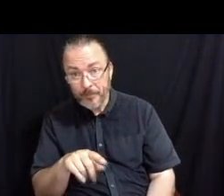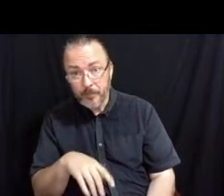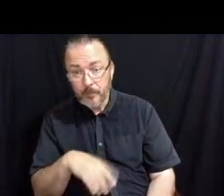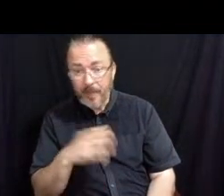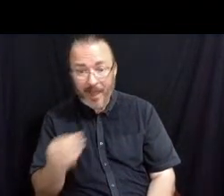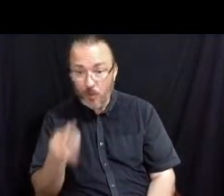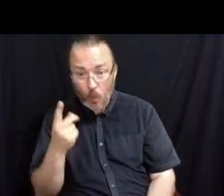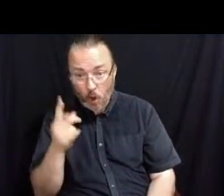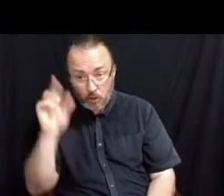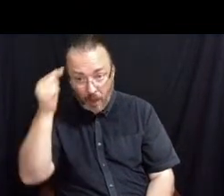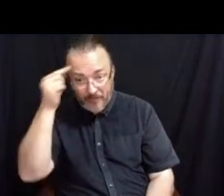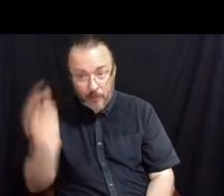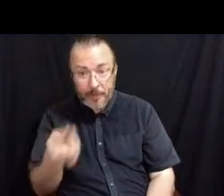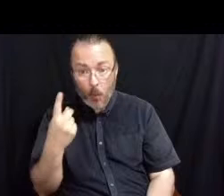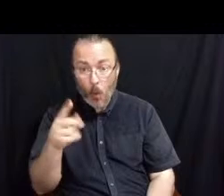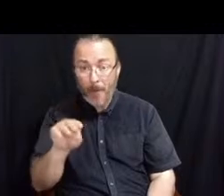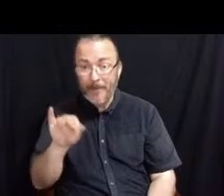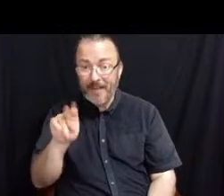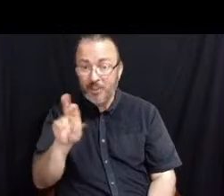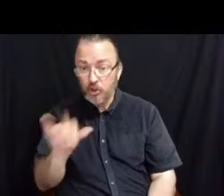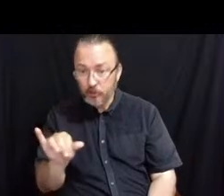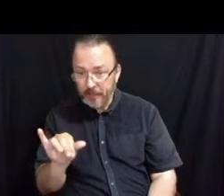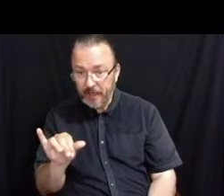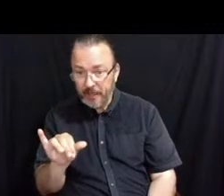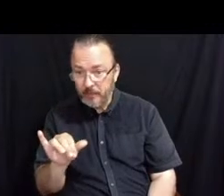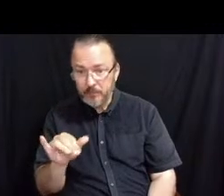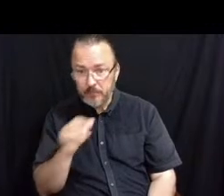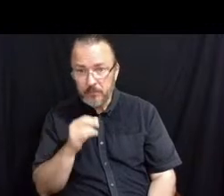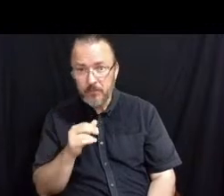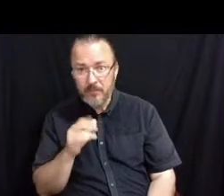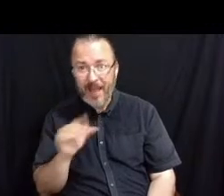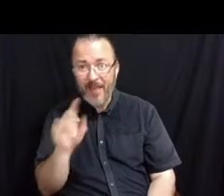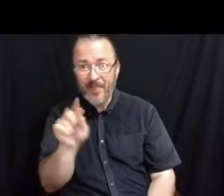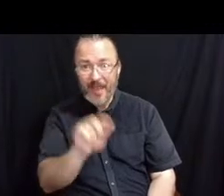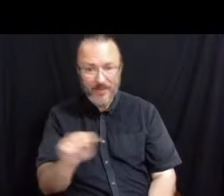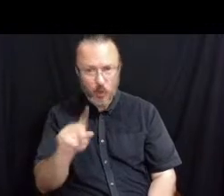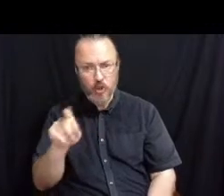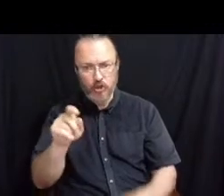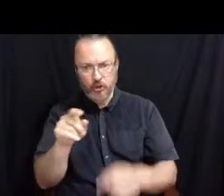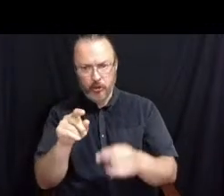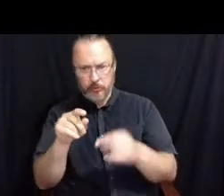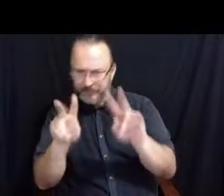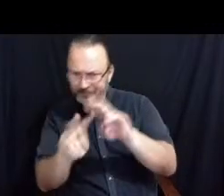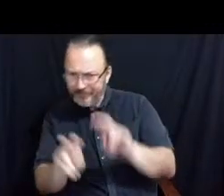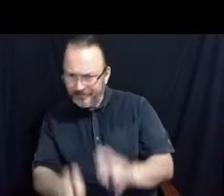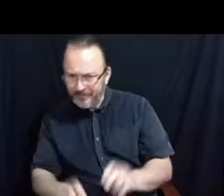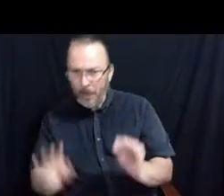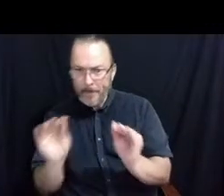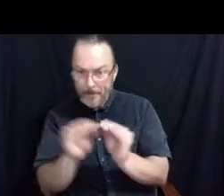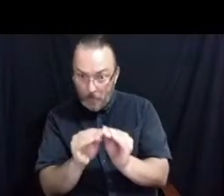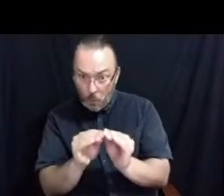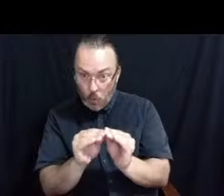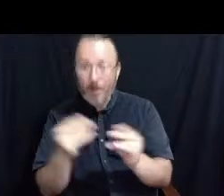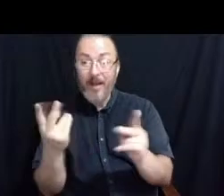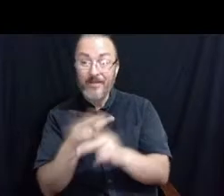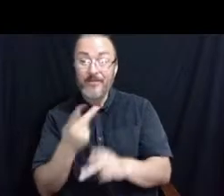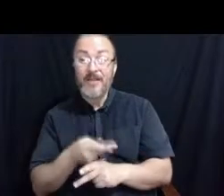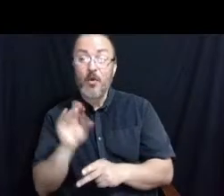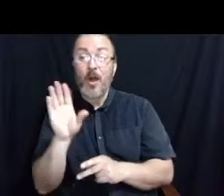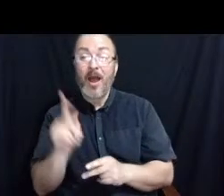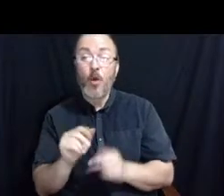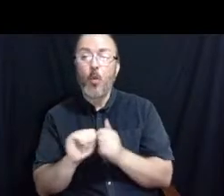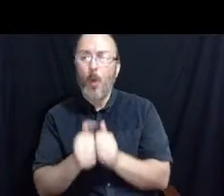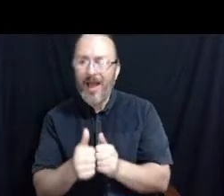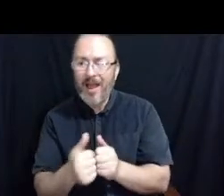pas les élèves qui ont des besoins particuliers, et donc le gouvernement et le ministère de l'Éducation